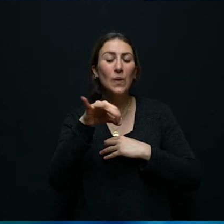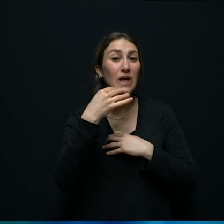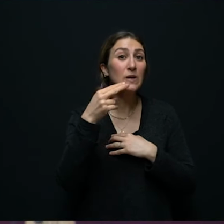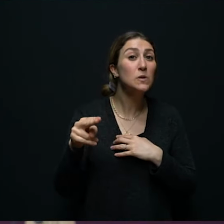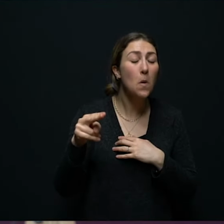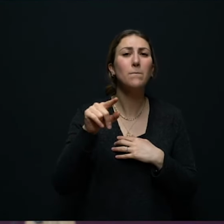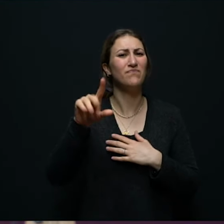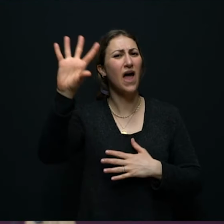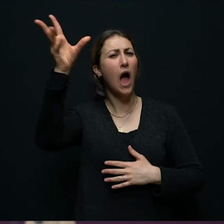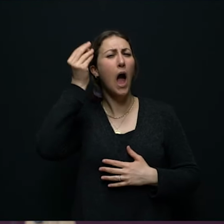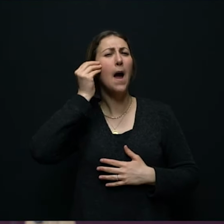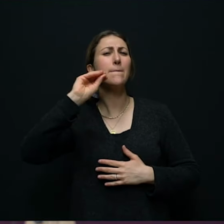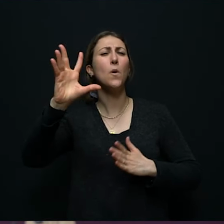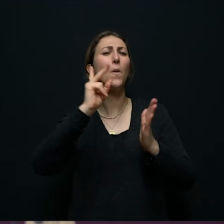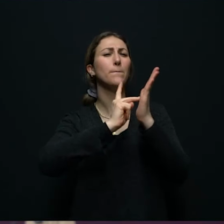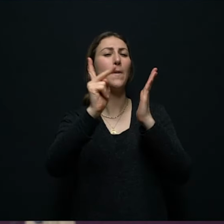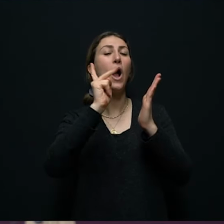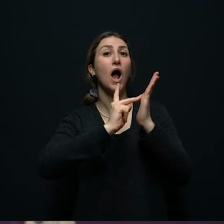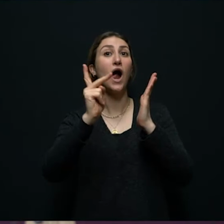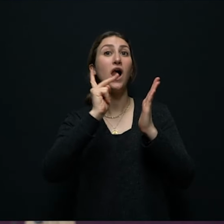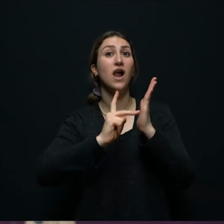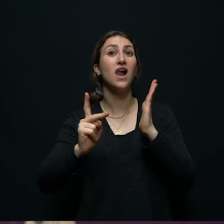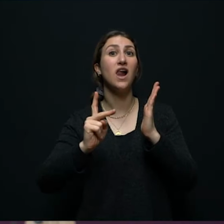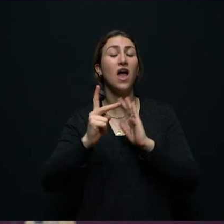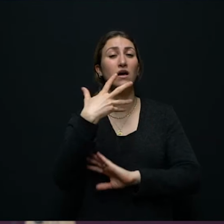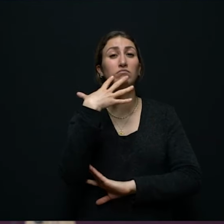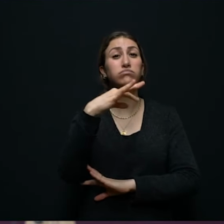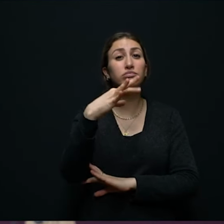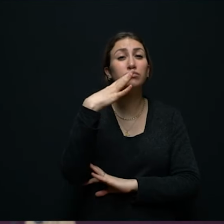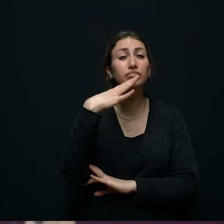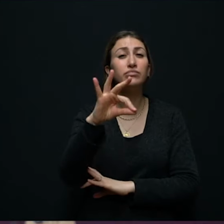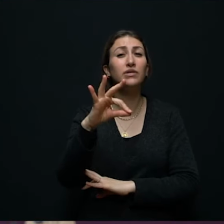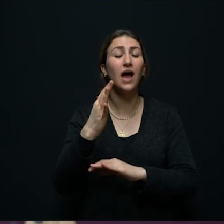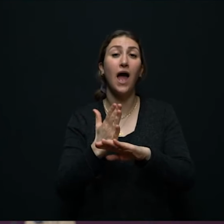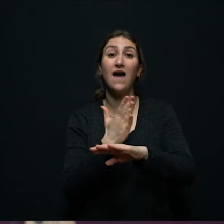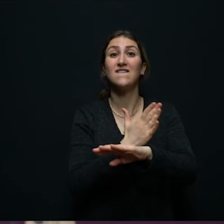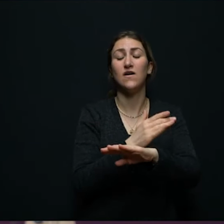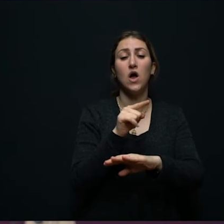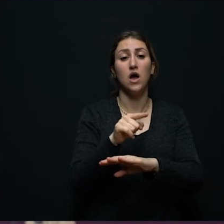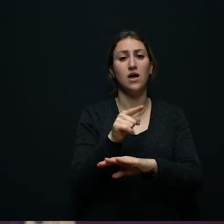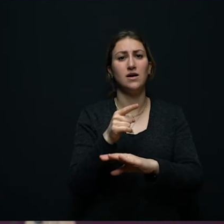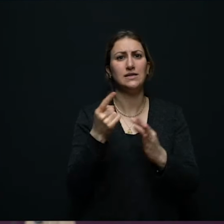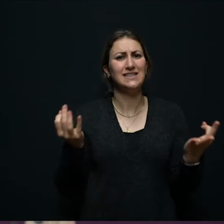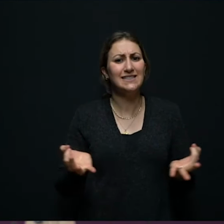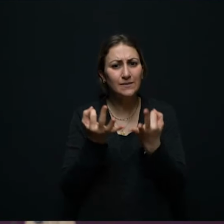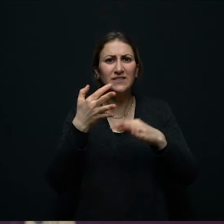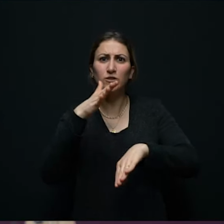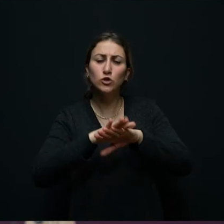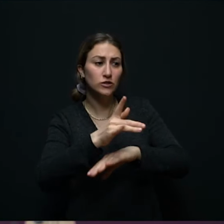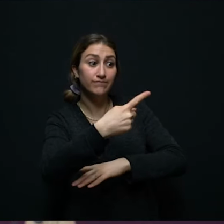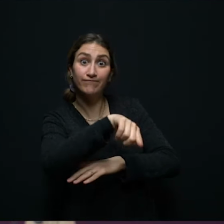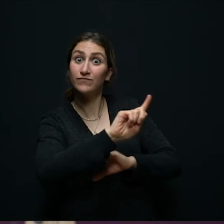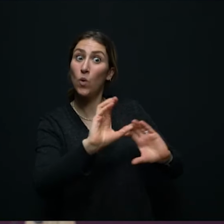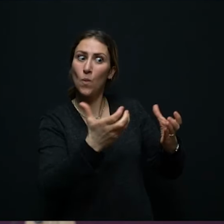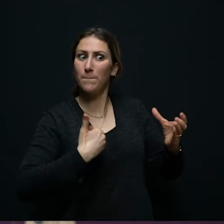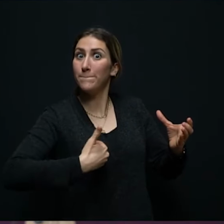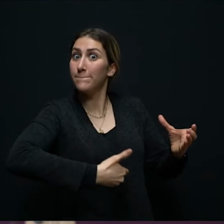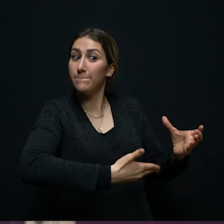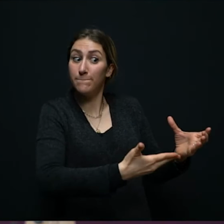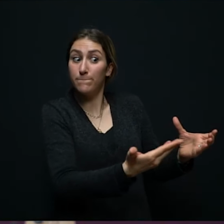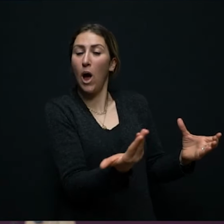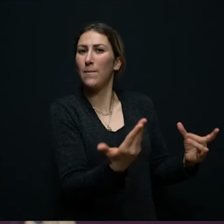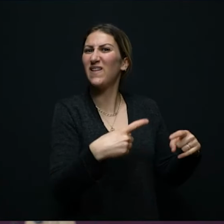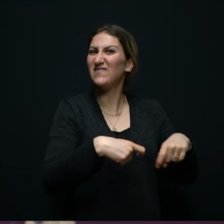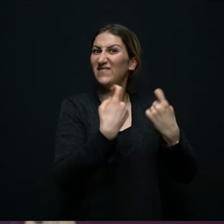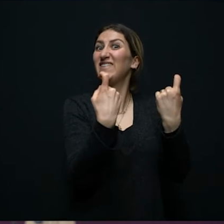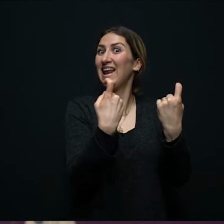commence son épique en parlant des thessaloniciens de manière extraordinaire en disant d'eux qu'ils sont sains je vais chercher le